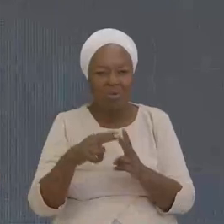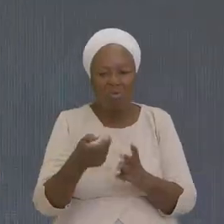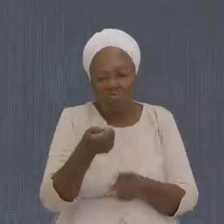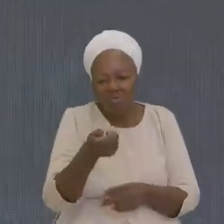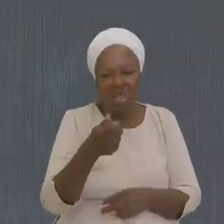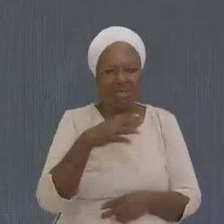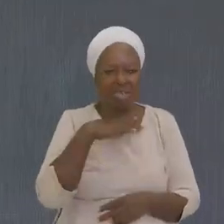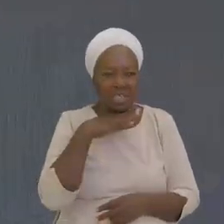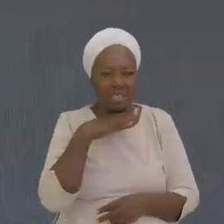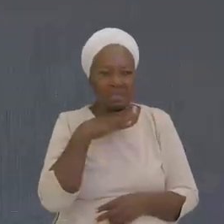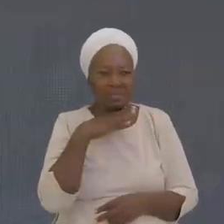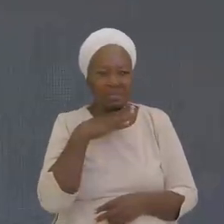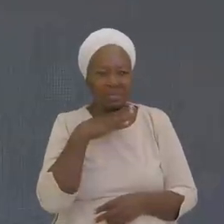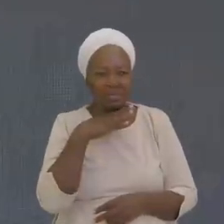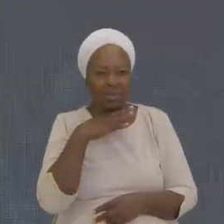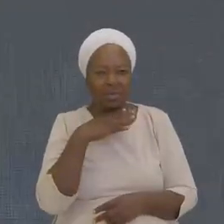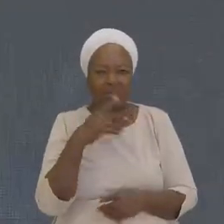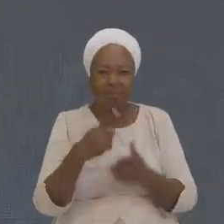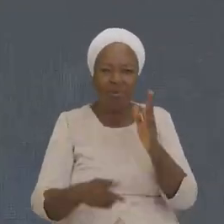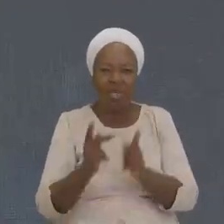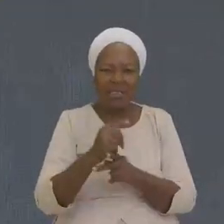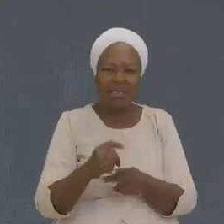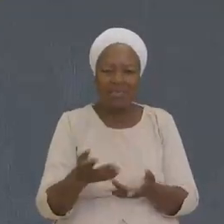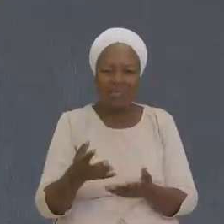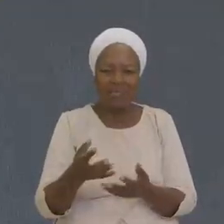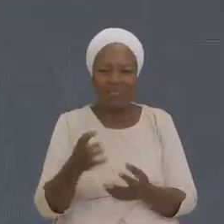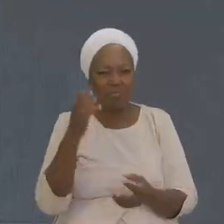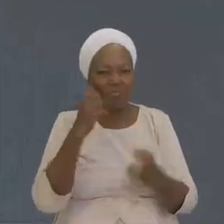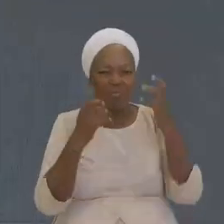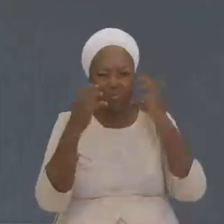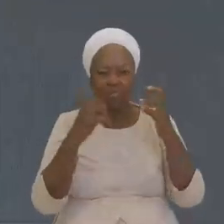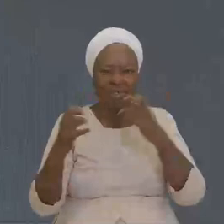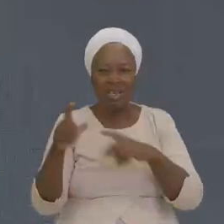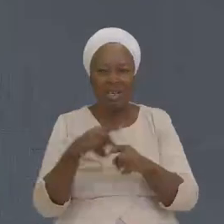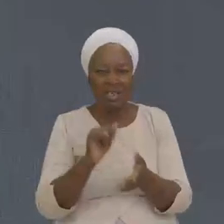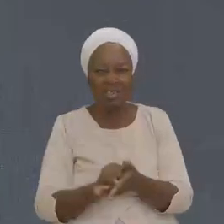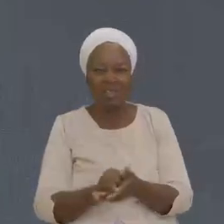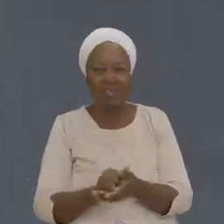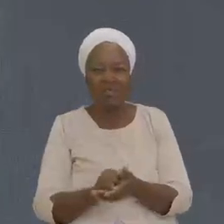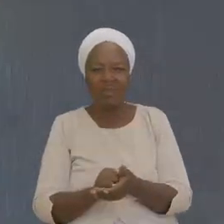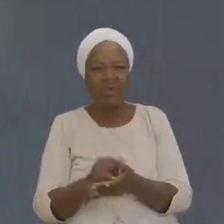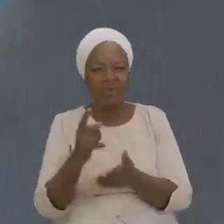sans tache, ni ride. C'est quoi une ride?